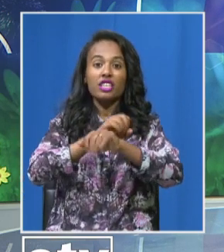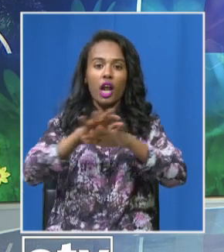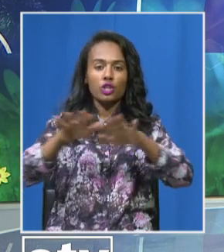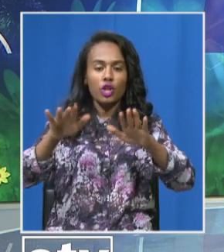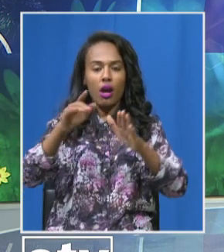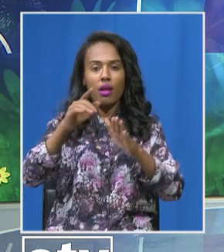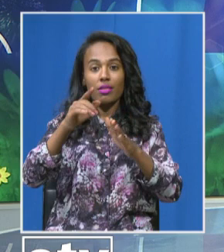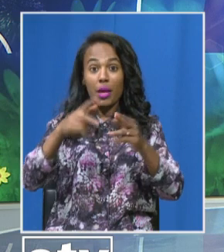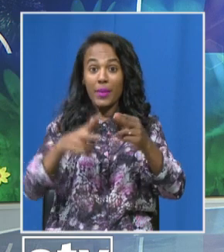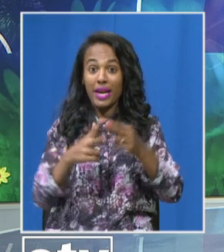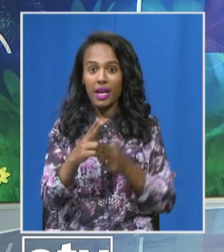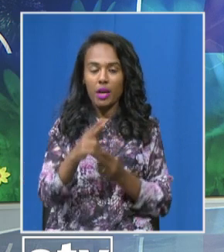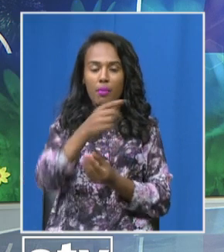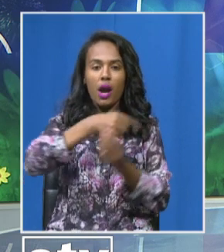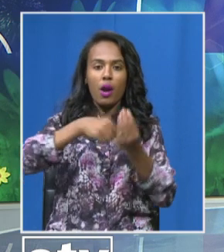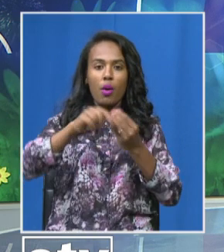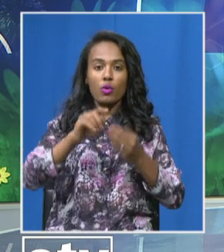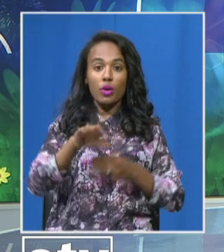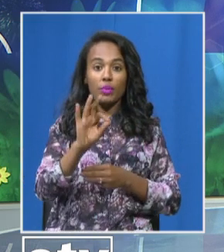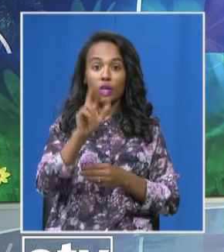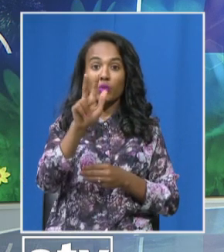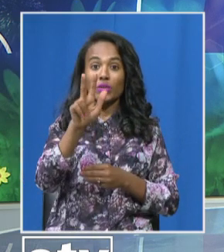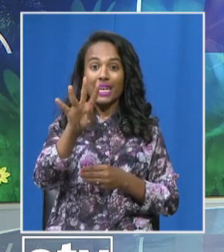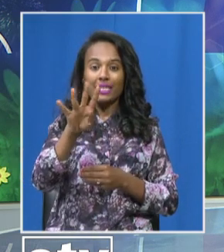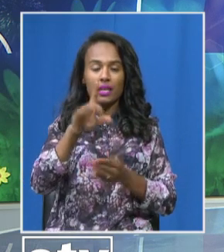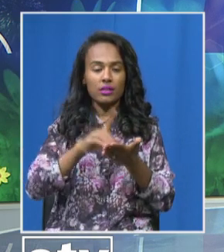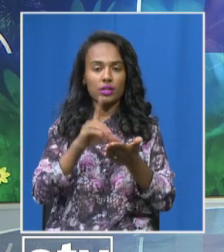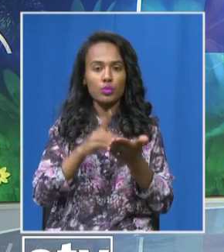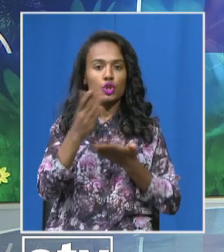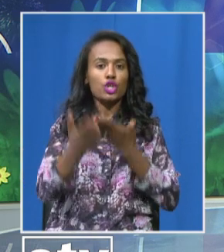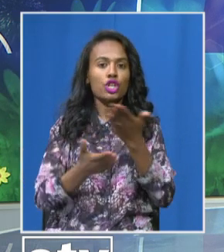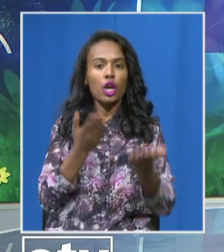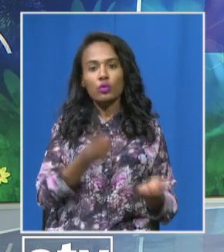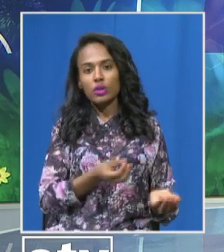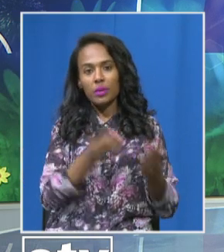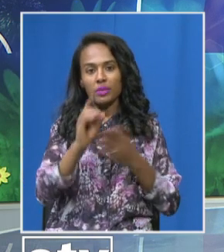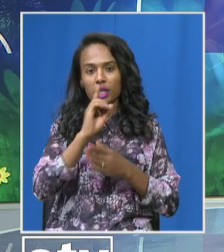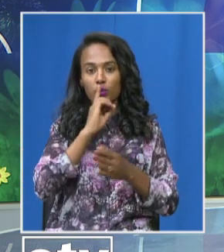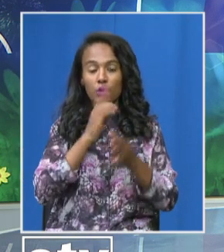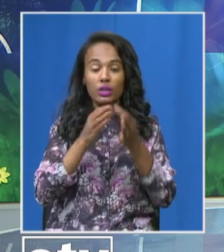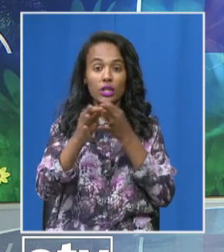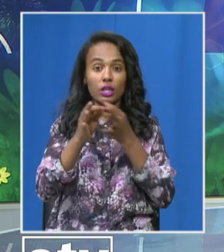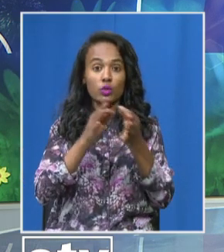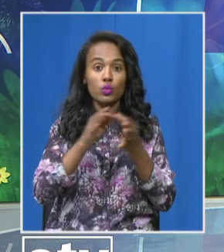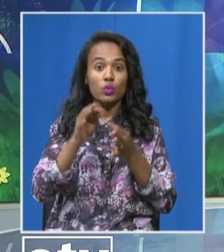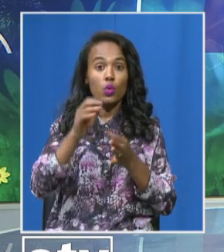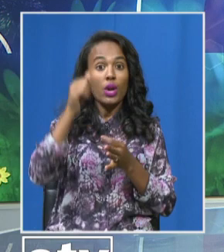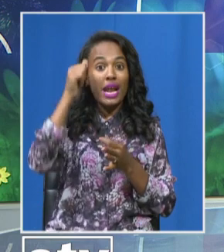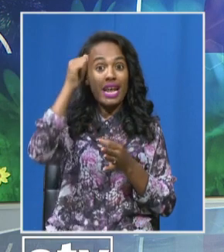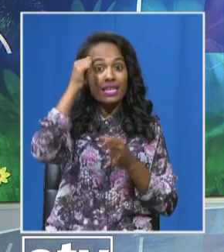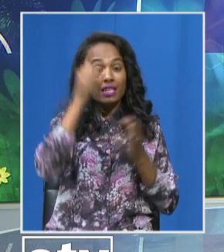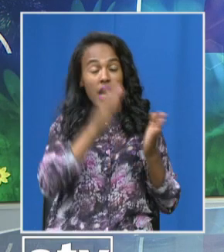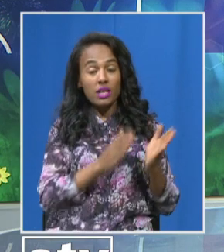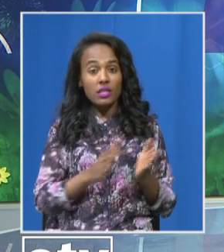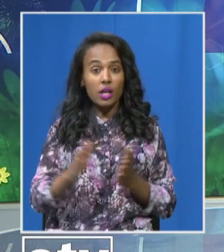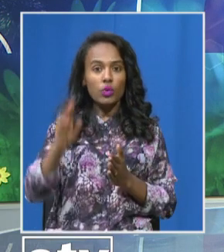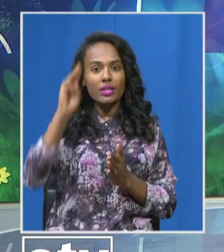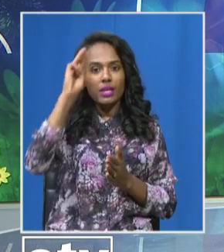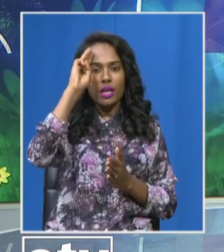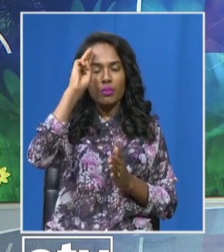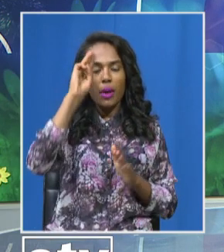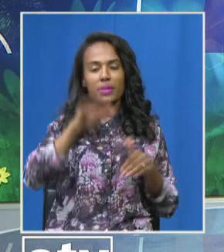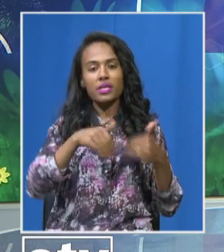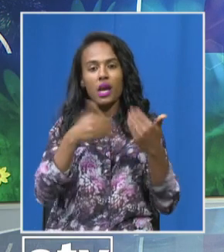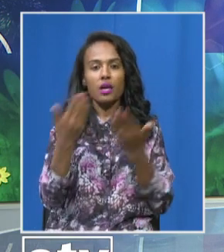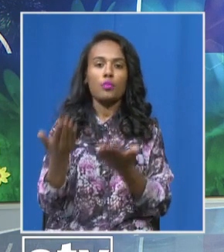ተመረቀ። ጣቢያው በአካባቢው ለሚገኙ 34 ከተሞች ግልጋሎት እንደሚሰጥም ነው የተገለጸው። ኦላና ያዴሳ ዝርዝሩን አዘጋጅቷል። ሳዳት